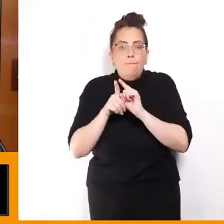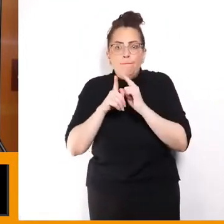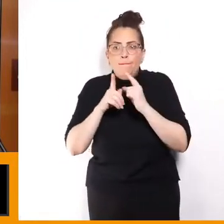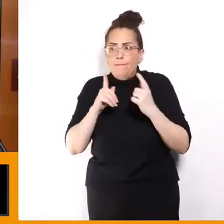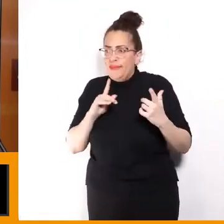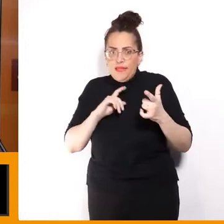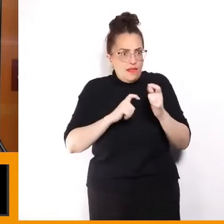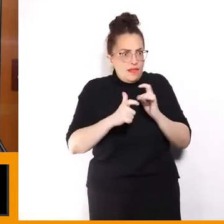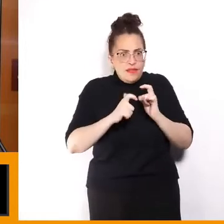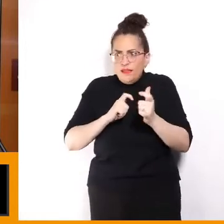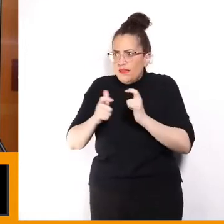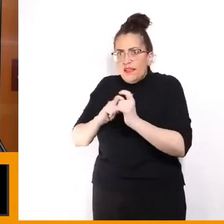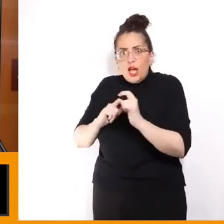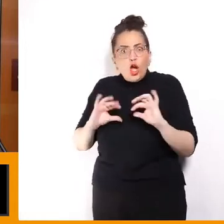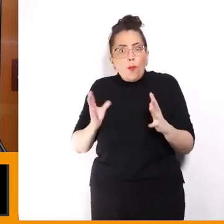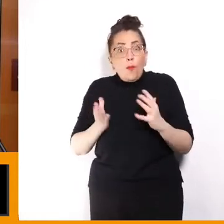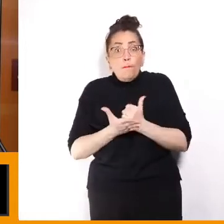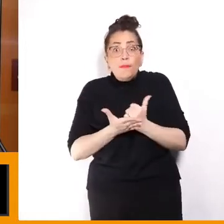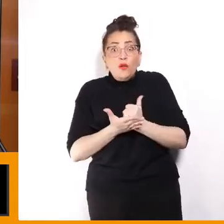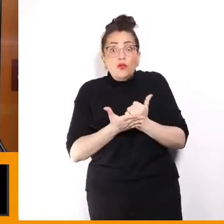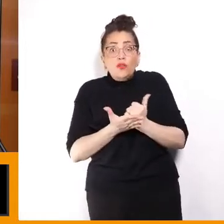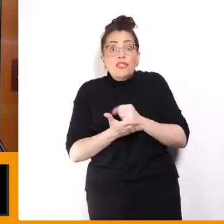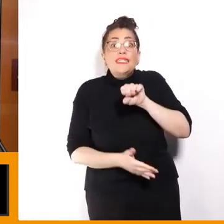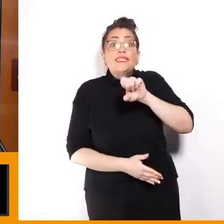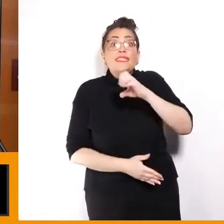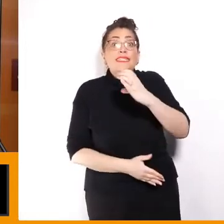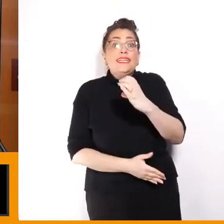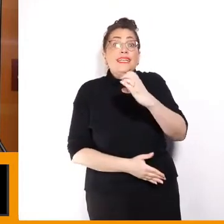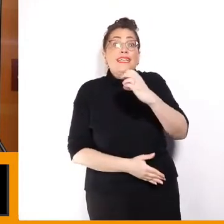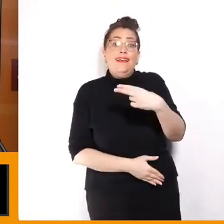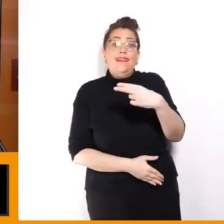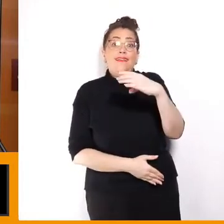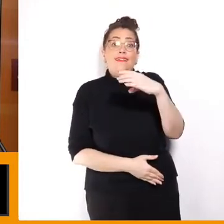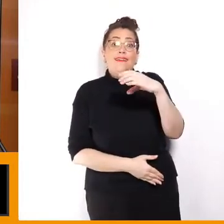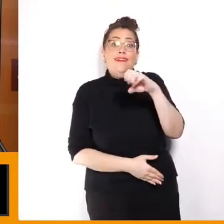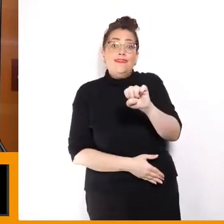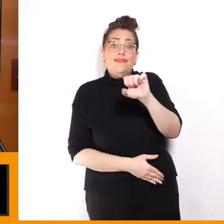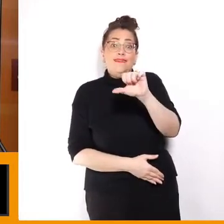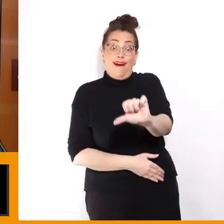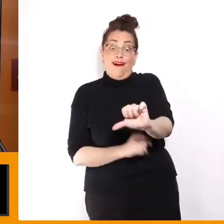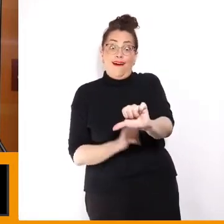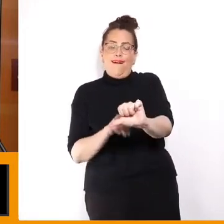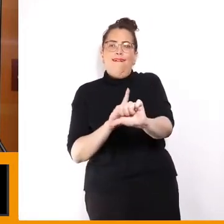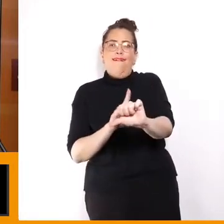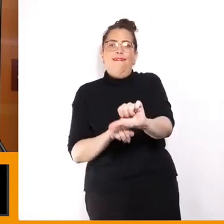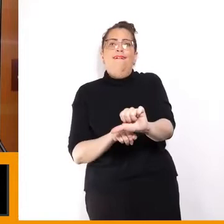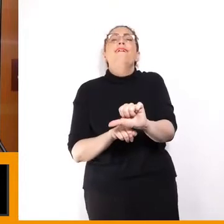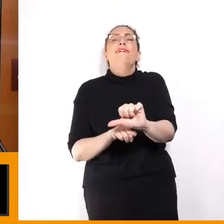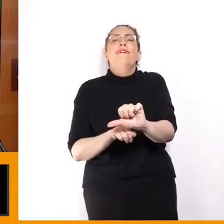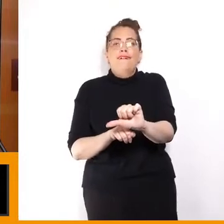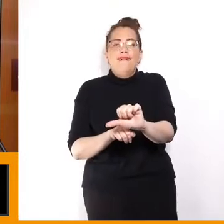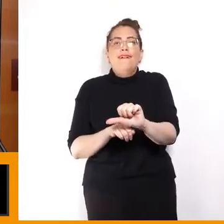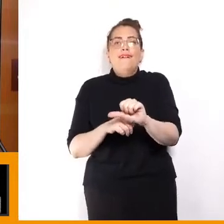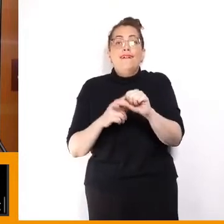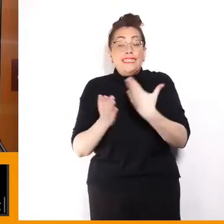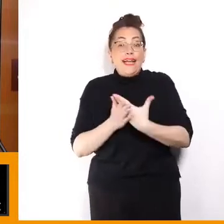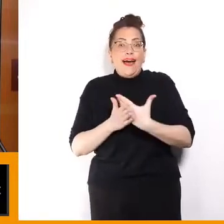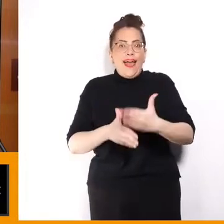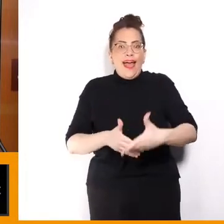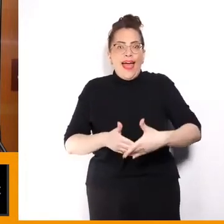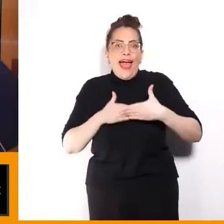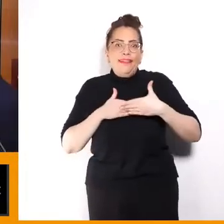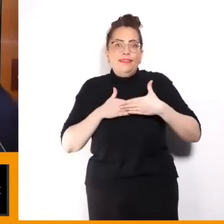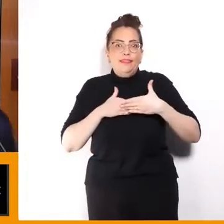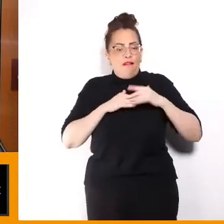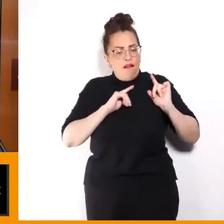nous fonctionne bien de pilotage, qui est la CNSA, qui est pour nous l'élément essentiel du pilotage de la 5e branche, pour avoir une analyse permanente des besoins, parce